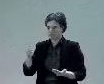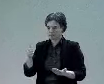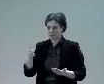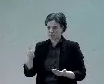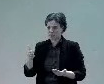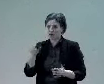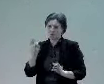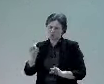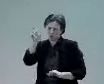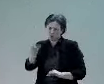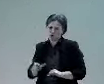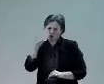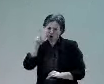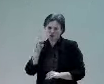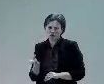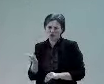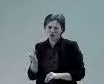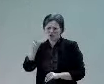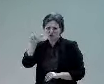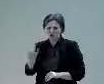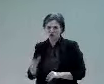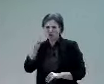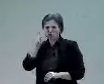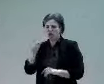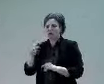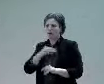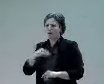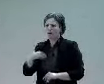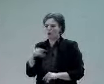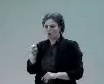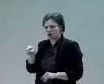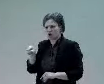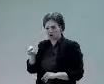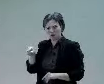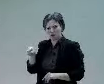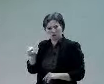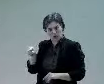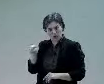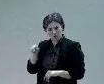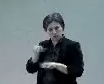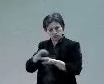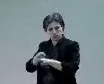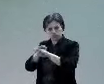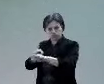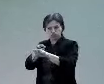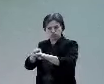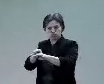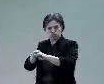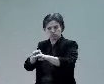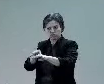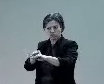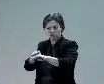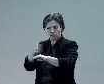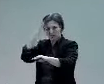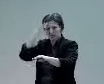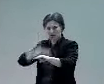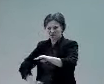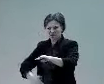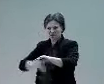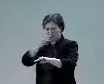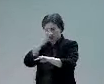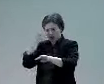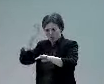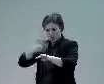sono proprio le donne, come le donne polacche che hanno manifestato, hanno protestato in nero, la Czarny Protest,